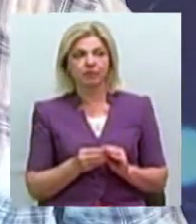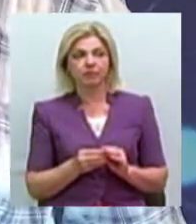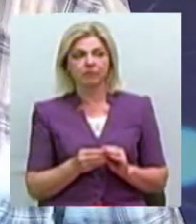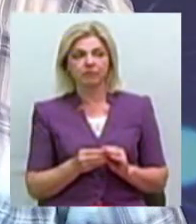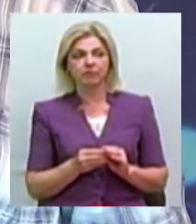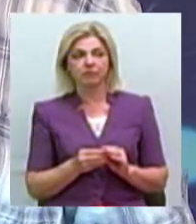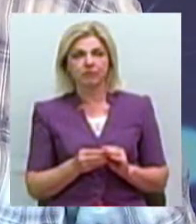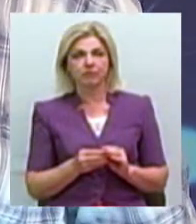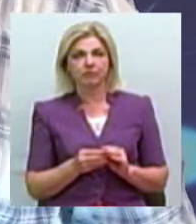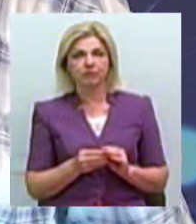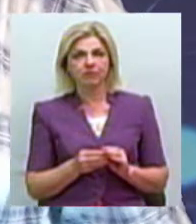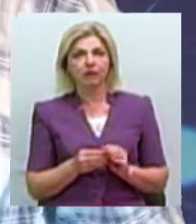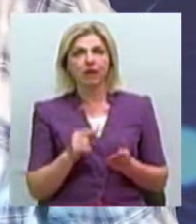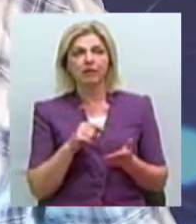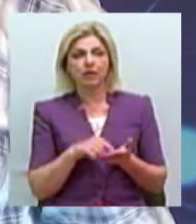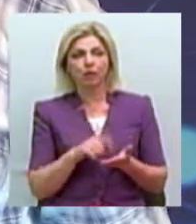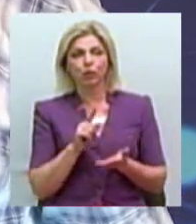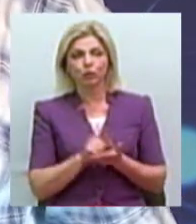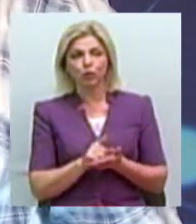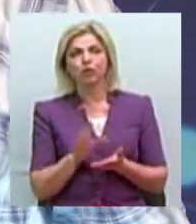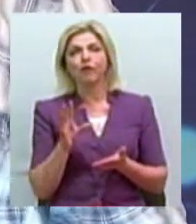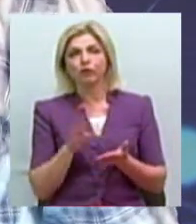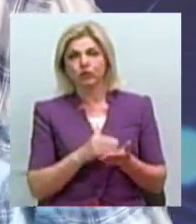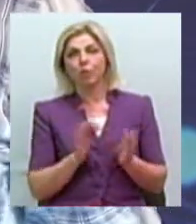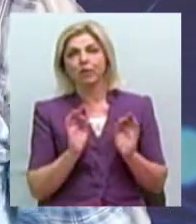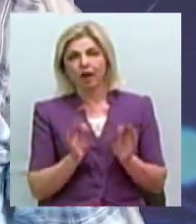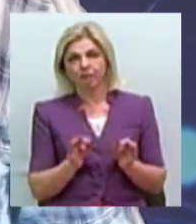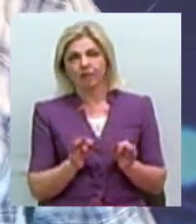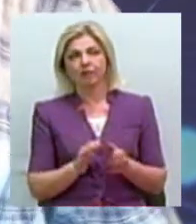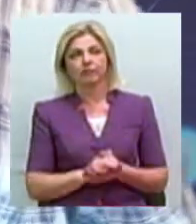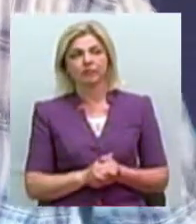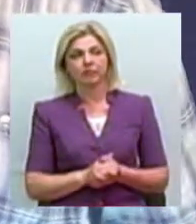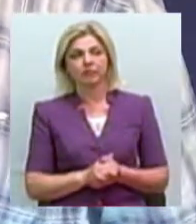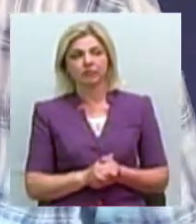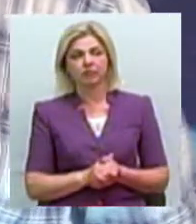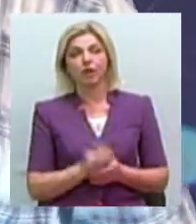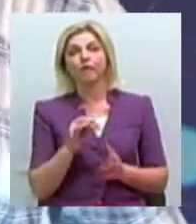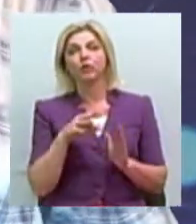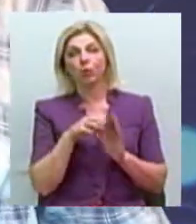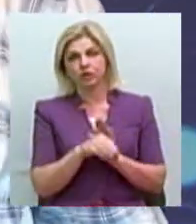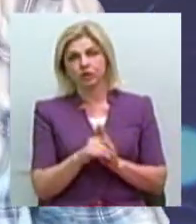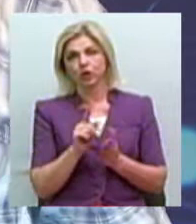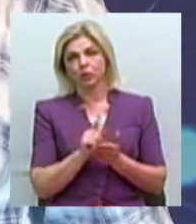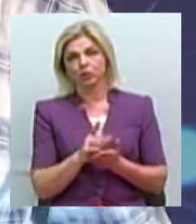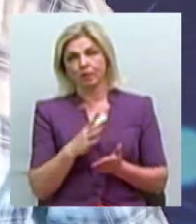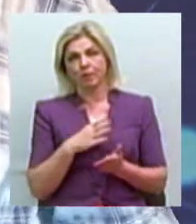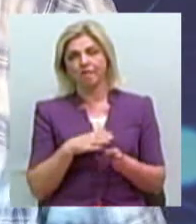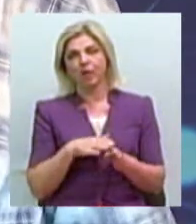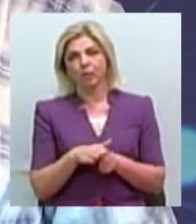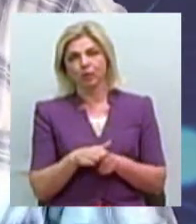там все должно быть правильно, потому что все занормировано. В том числе и должна быть